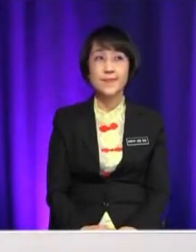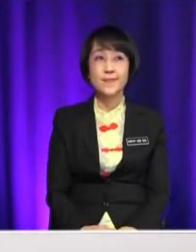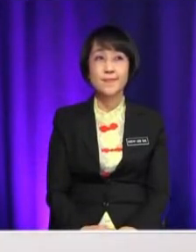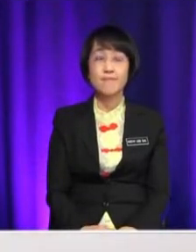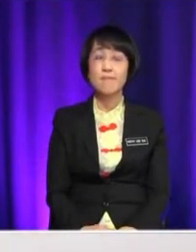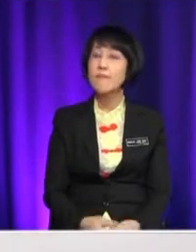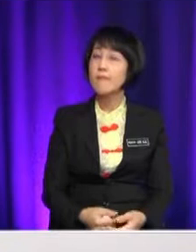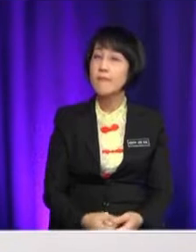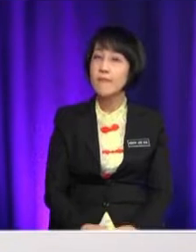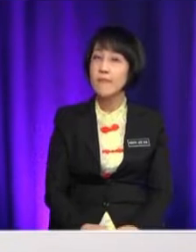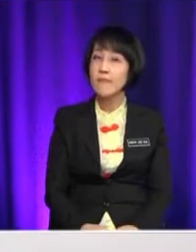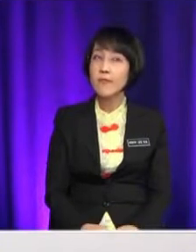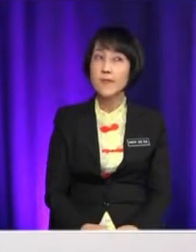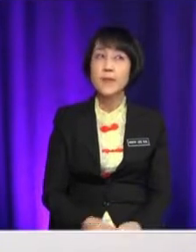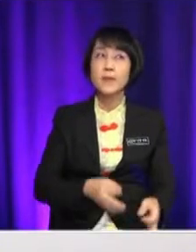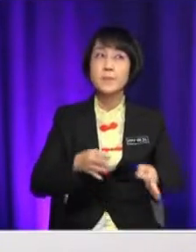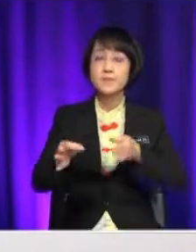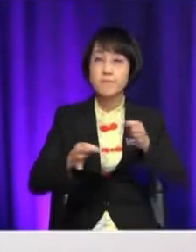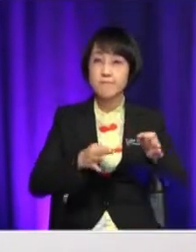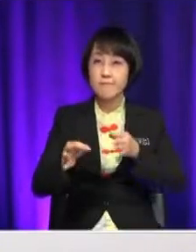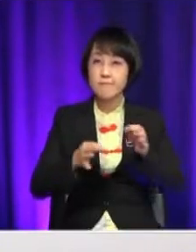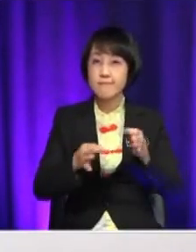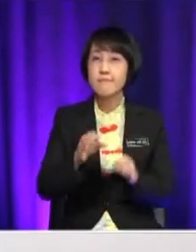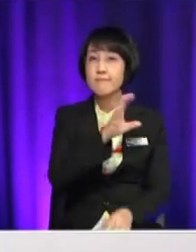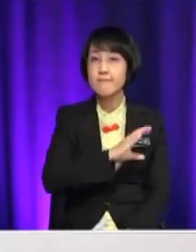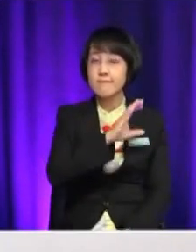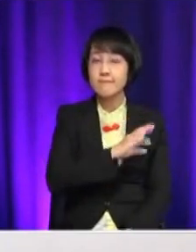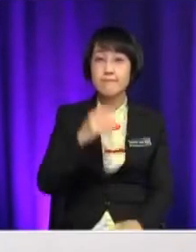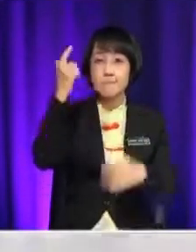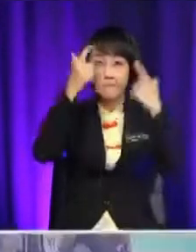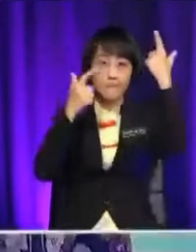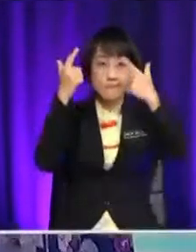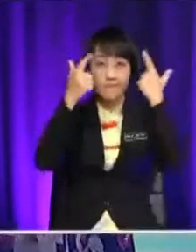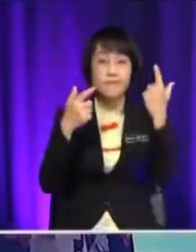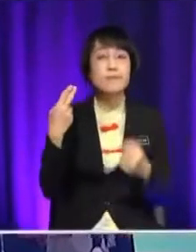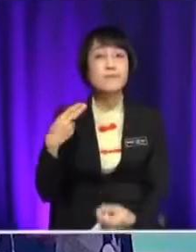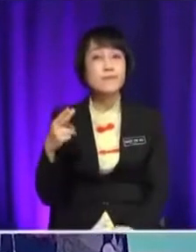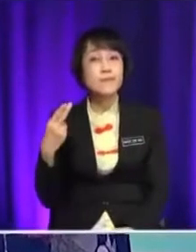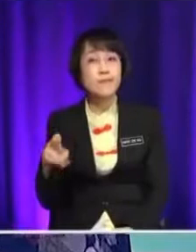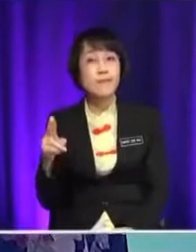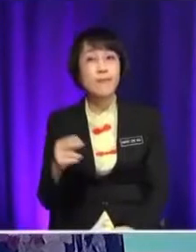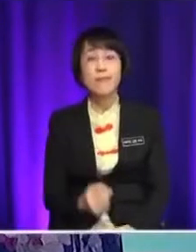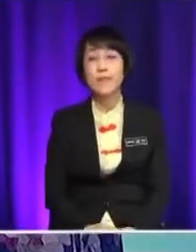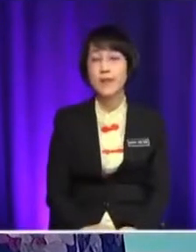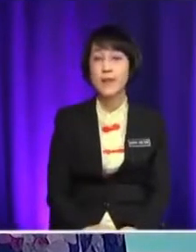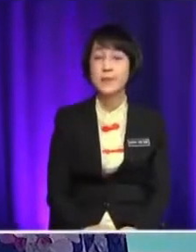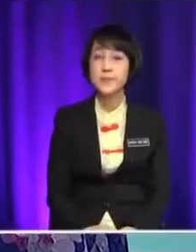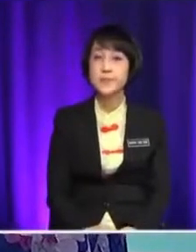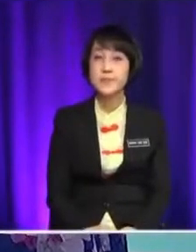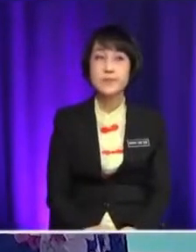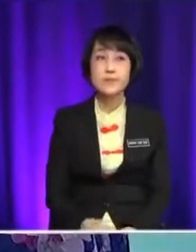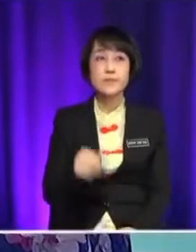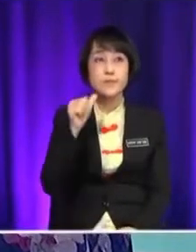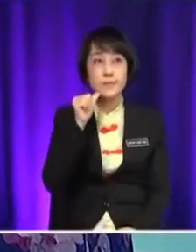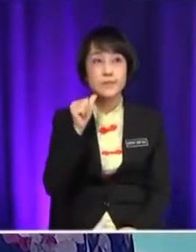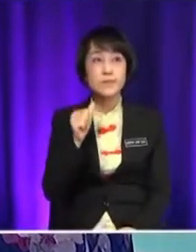Menerangkan ciri-ciri pelancong hijau. Okey, betul lah tu. Ya, menerangkan ciri-ciri pelancong hijau. Cuma Azlina, lain kali kalau